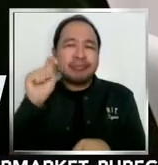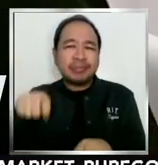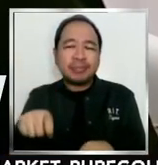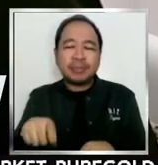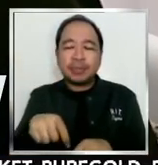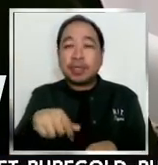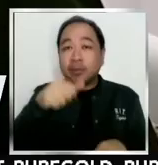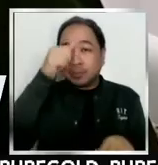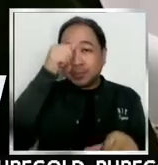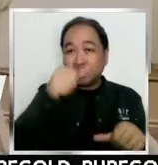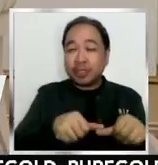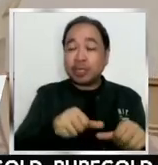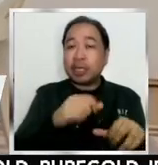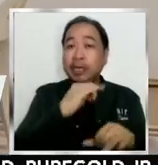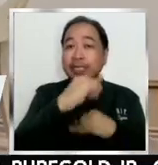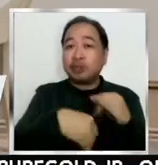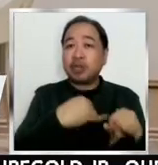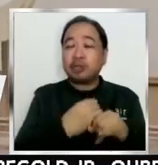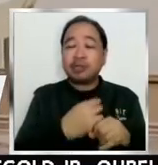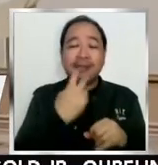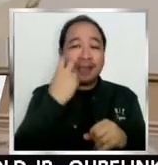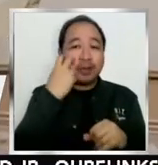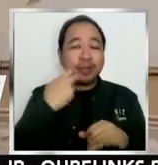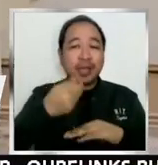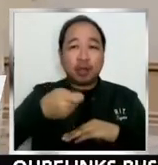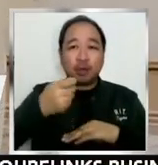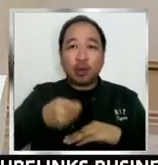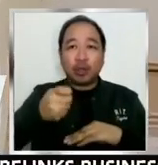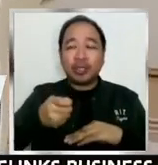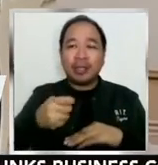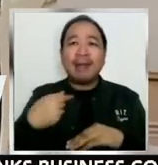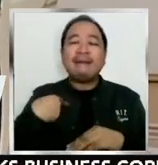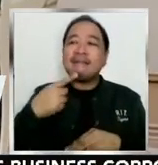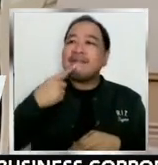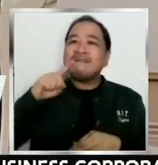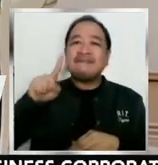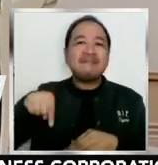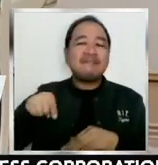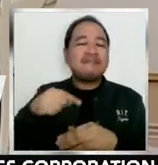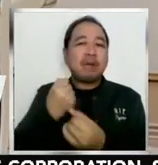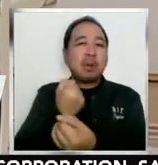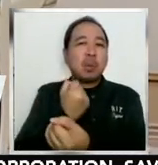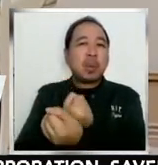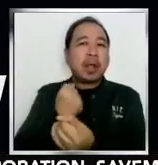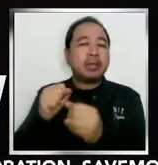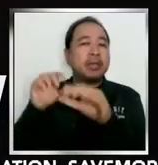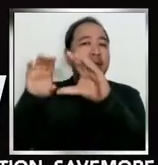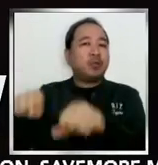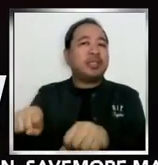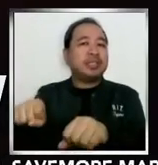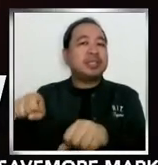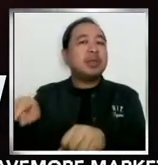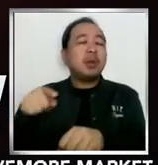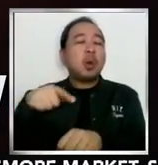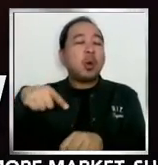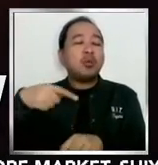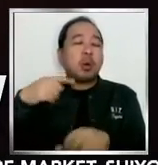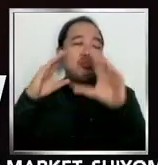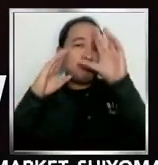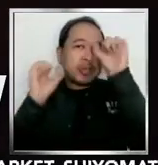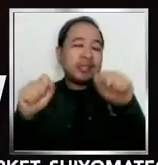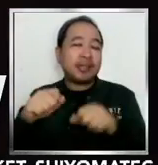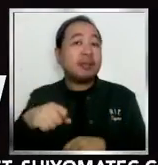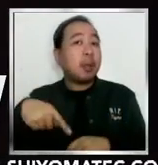ng International Criminal Court si Putin dahil sa umunoy war crimes. Sa informal talks naman ng dalawang pinuno,